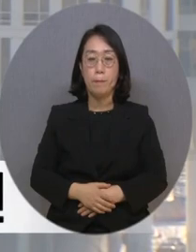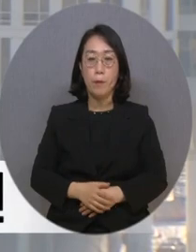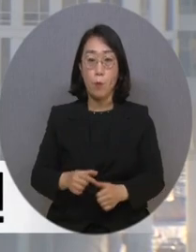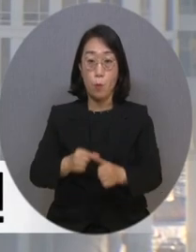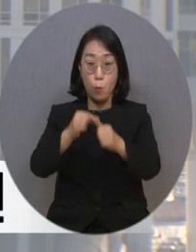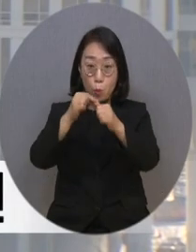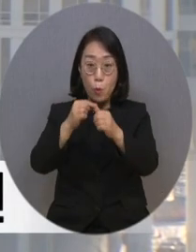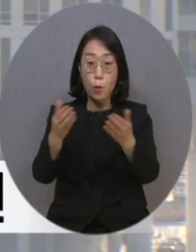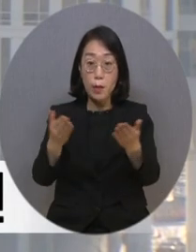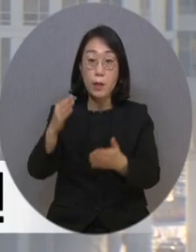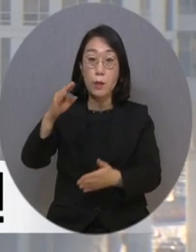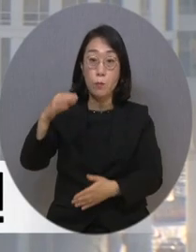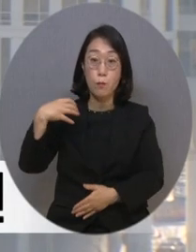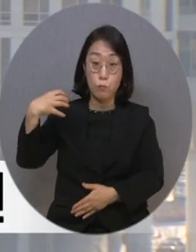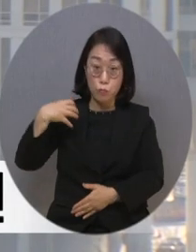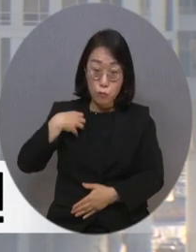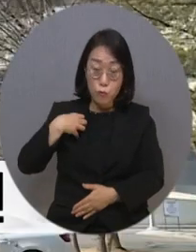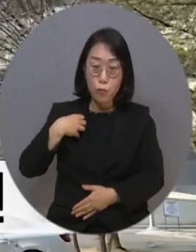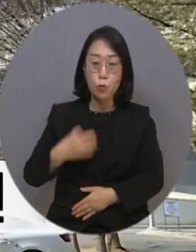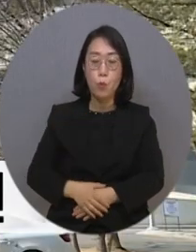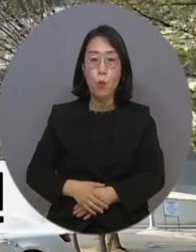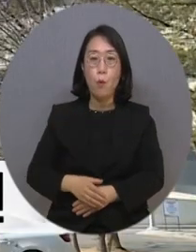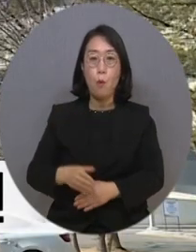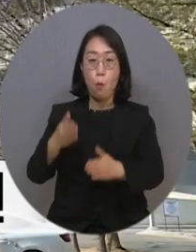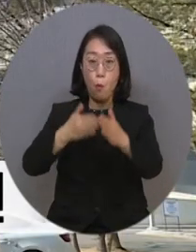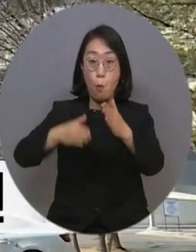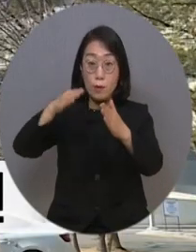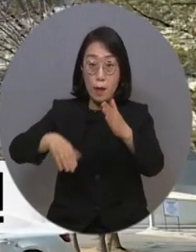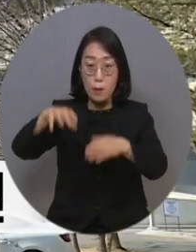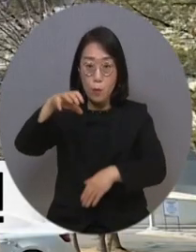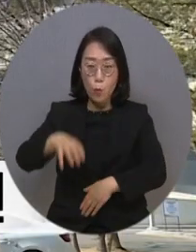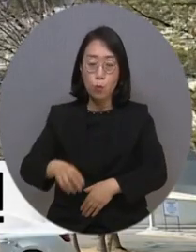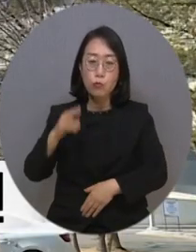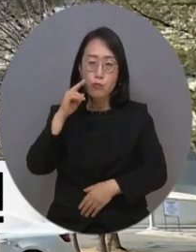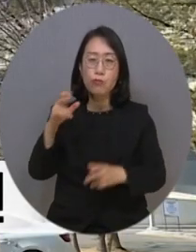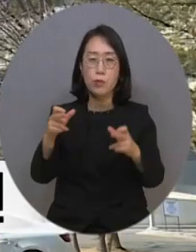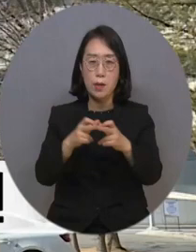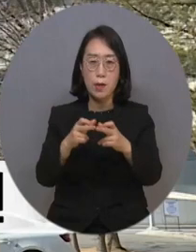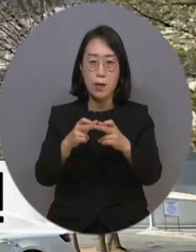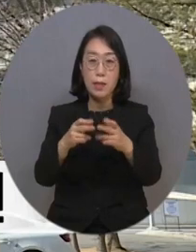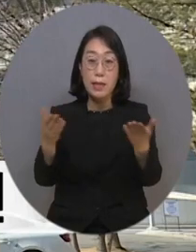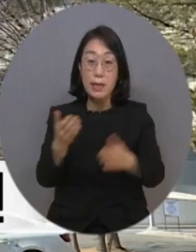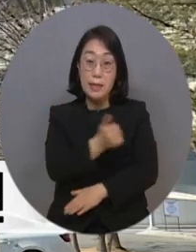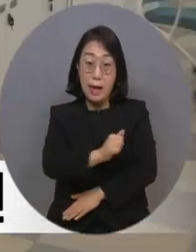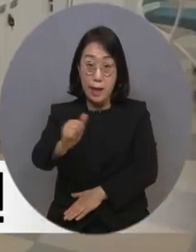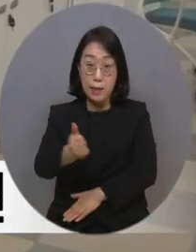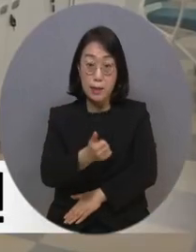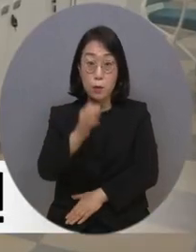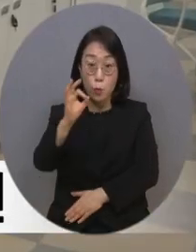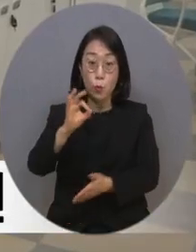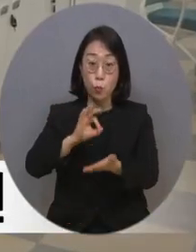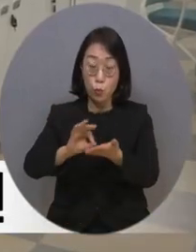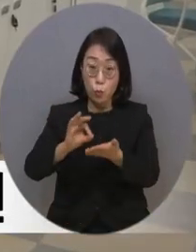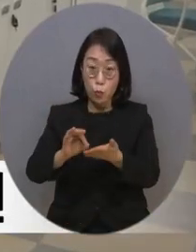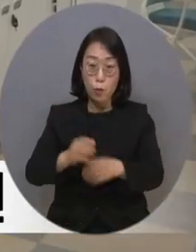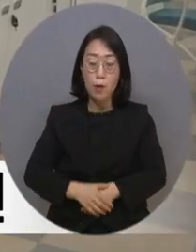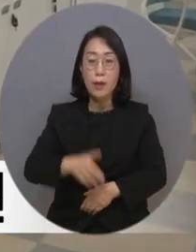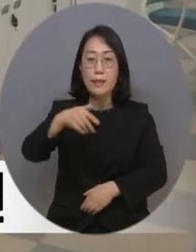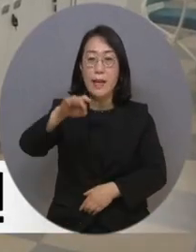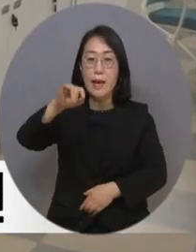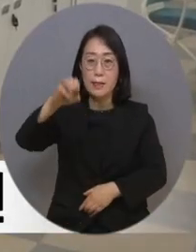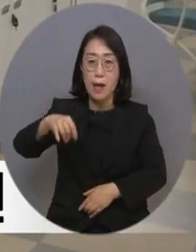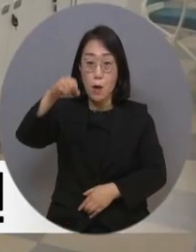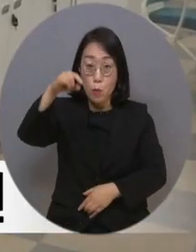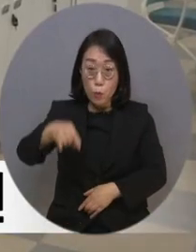고용노동부와 한국장애인고용공단의 올해부터 중증장애인 출퇴근 비용지원 대상자를 기초 차상위